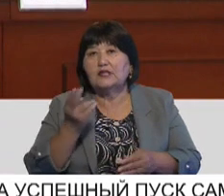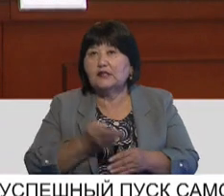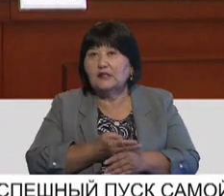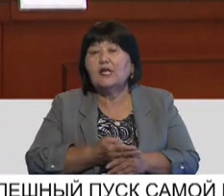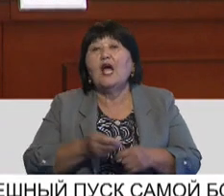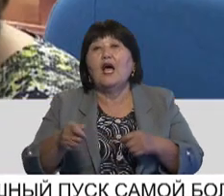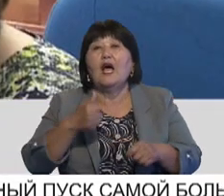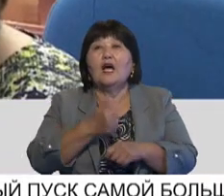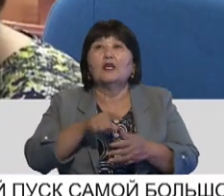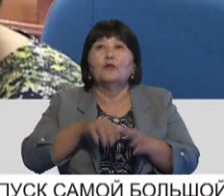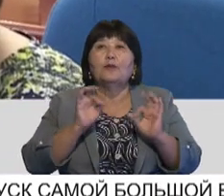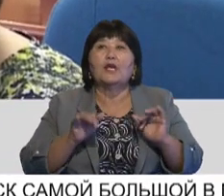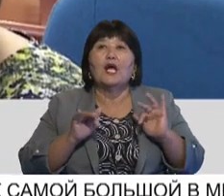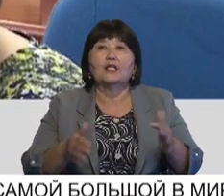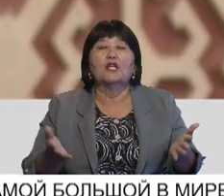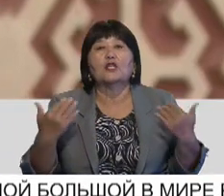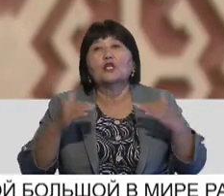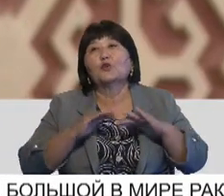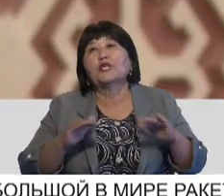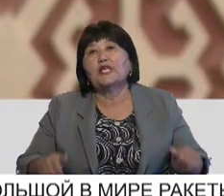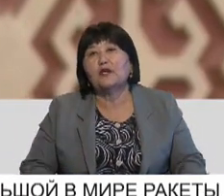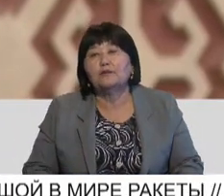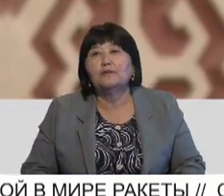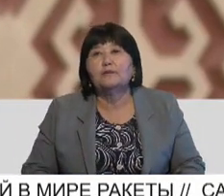города поручил правильно организовать досуг детей.